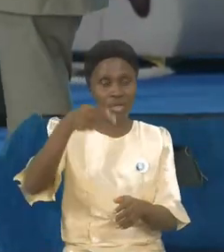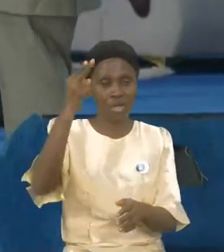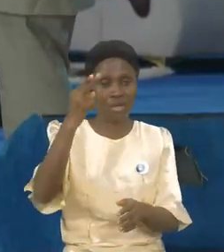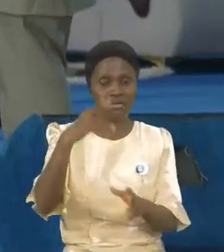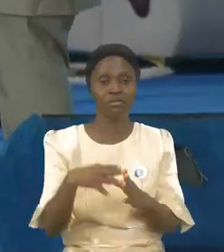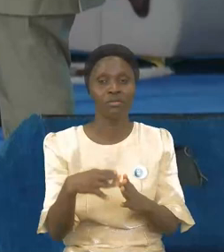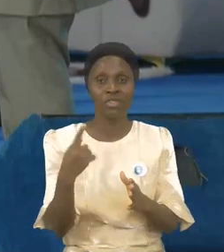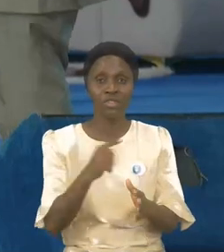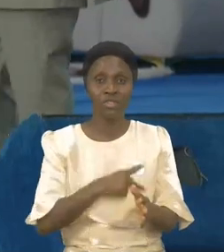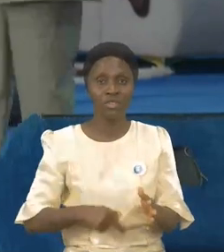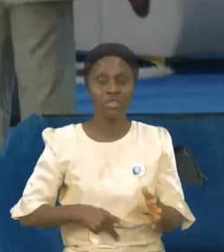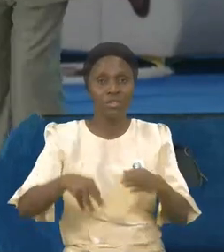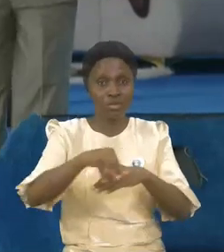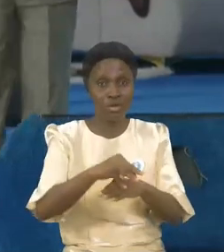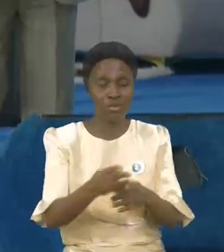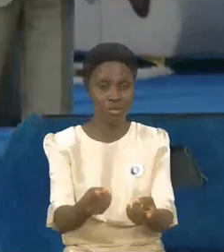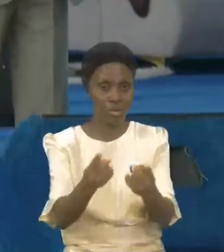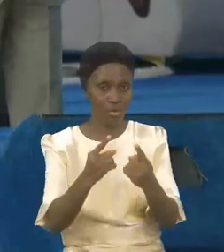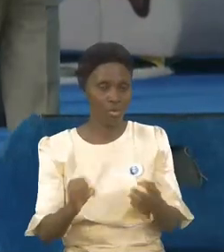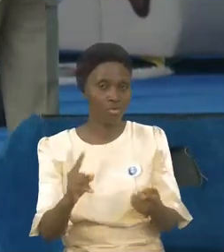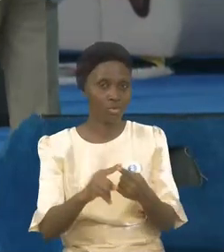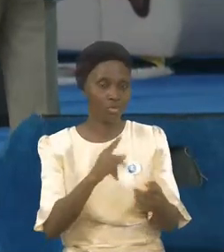du Très-Haut.